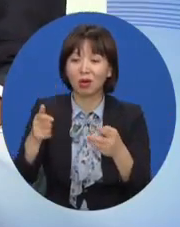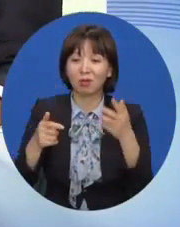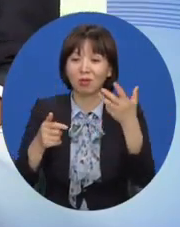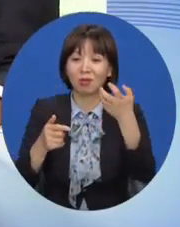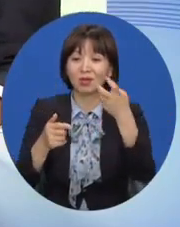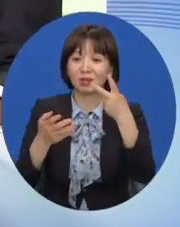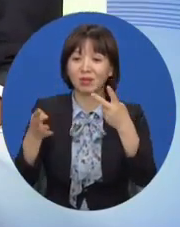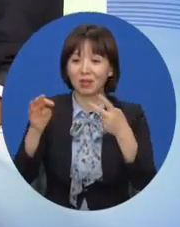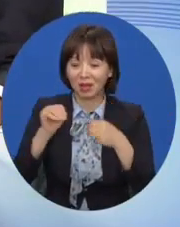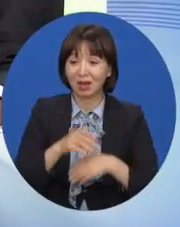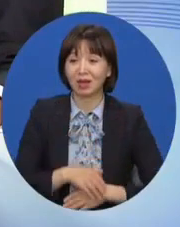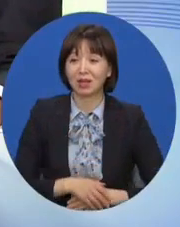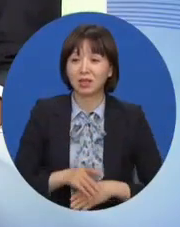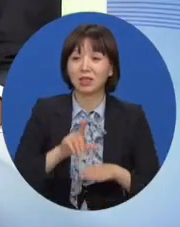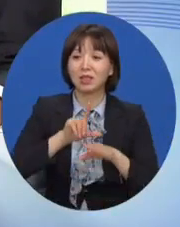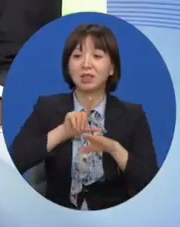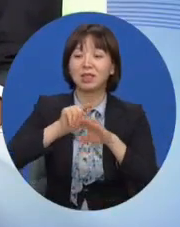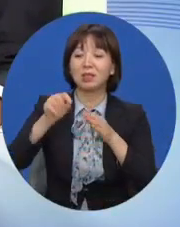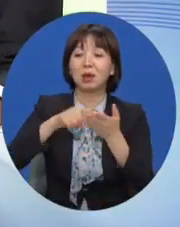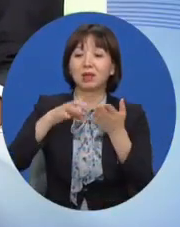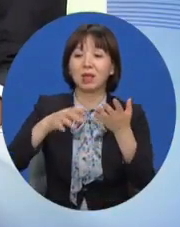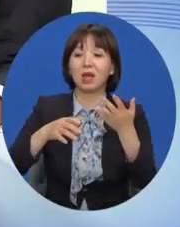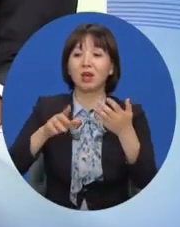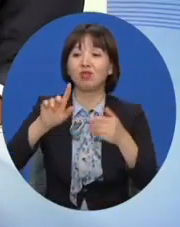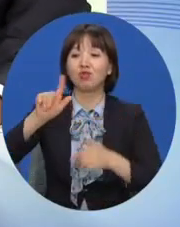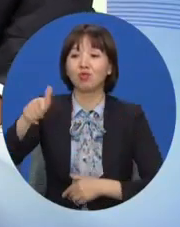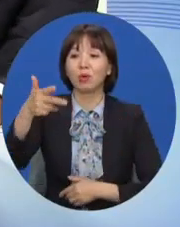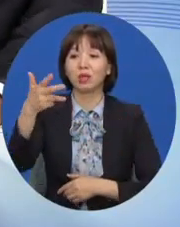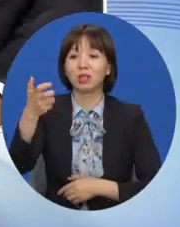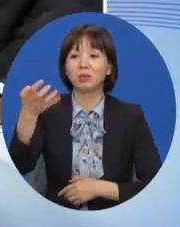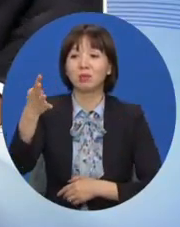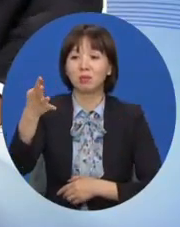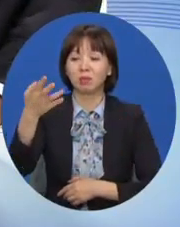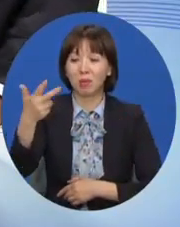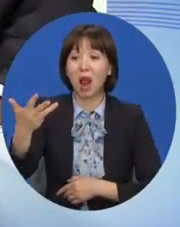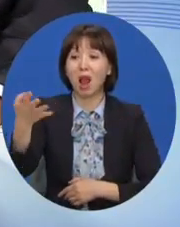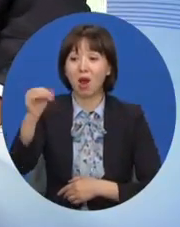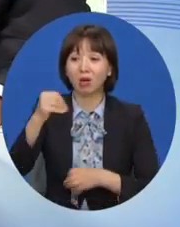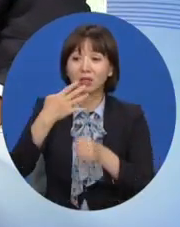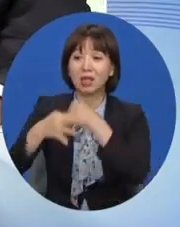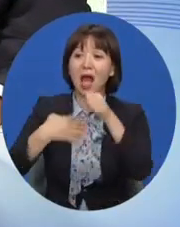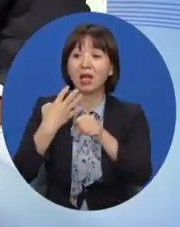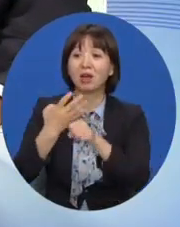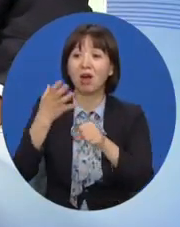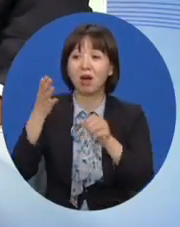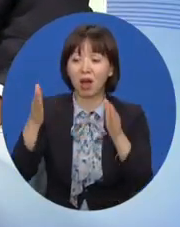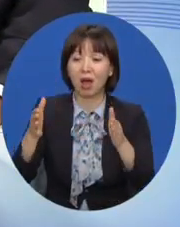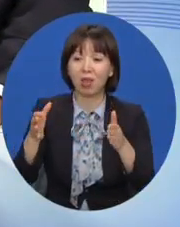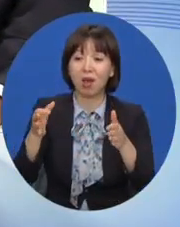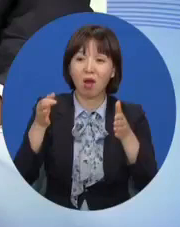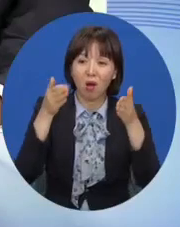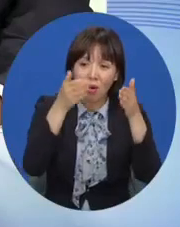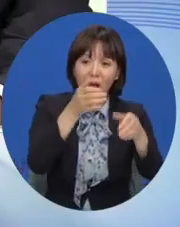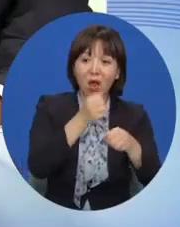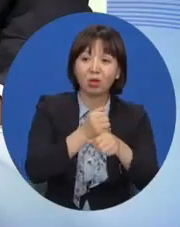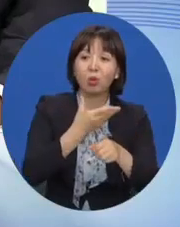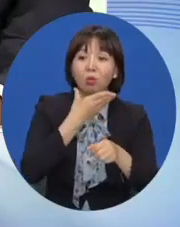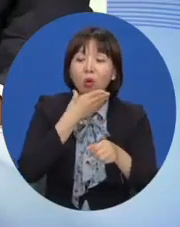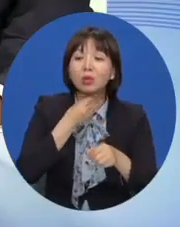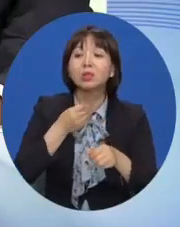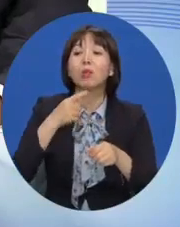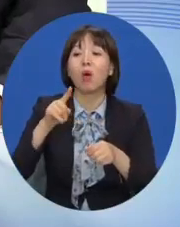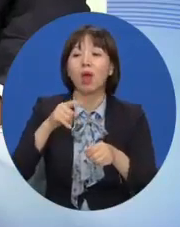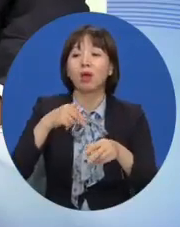세수하고 지방세 다 걷어봐야 678억인데 예? 678억을 4년 동안 다 넣어도 복지는 뭘로 하겠습니까? 정책 뭘로 할